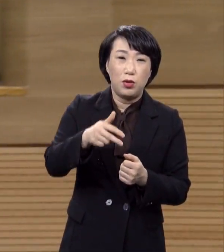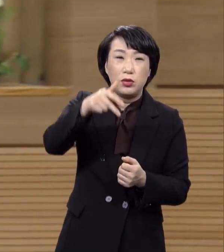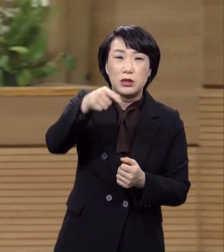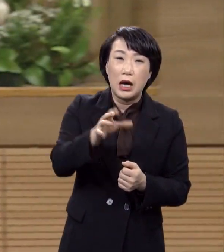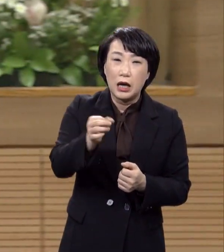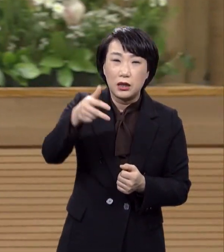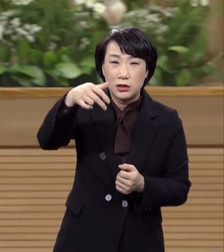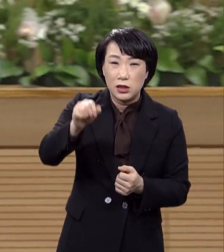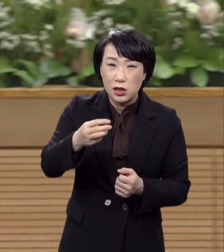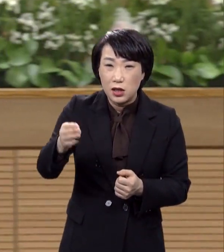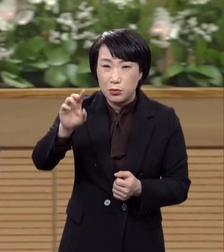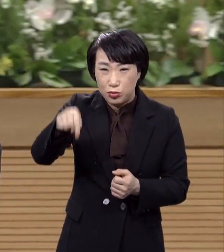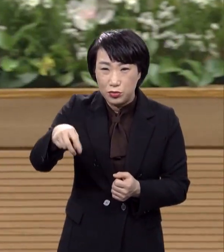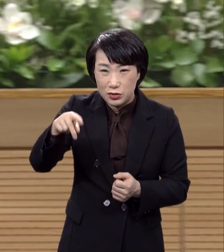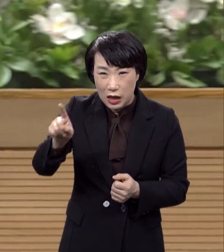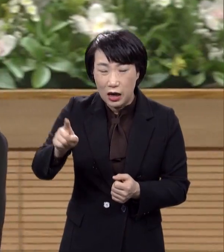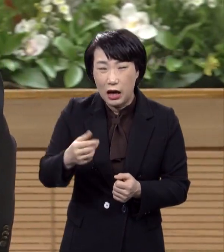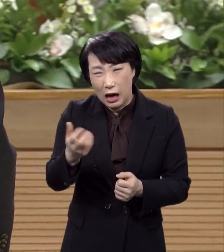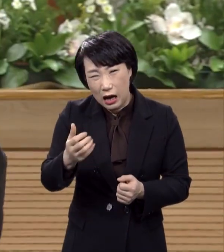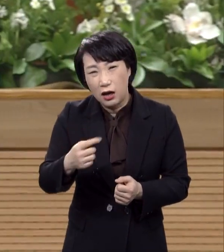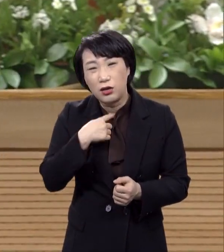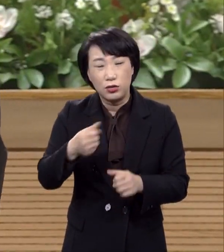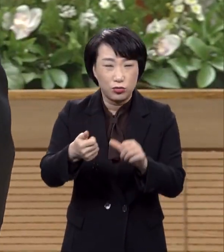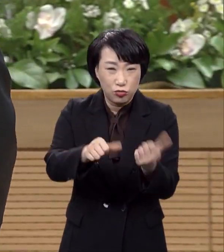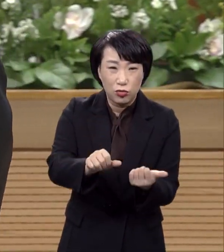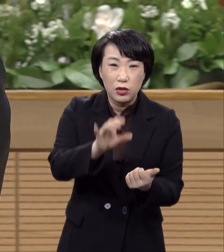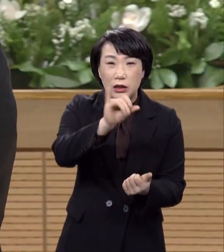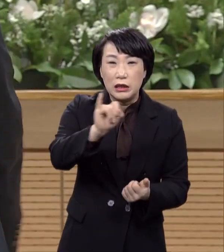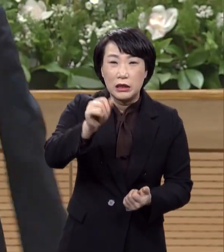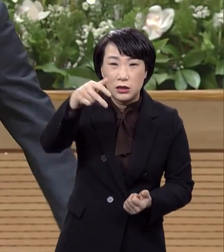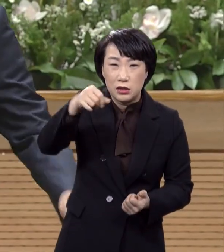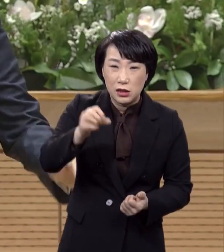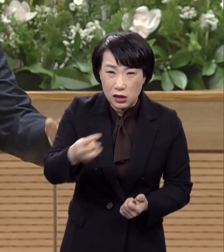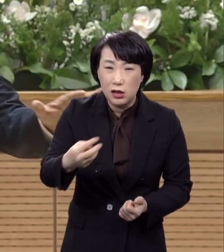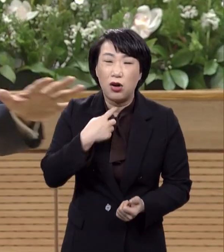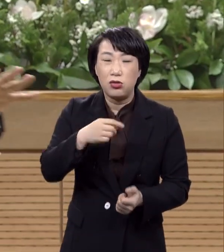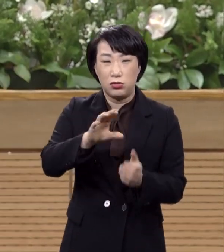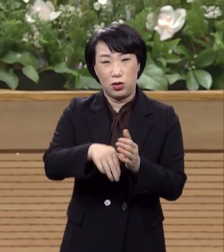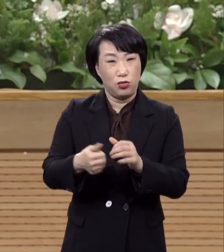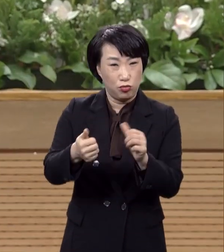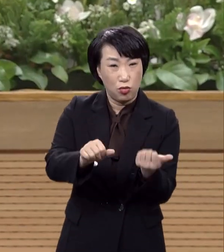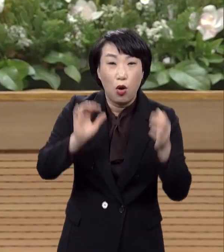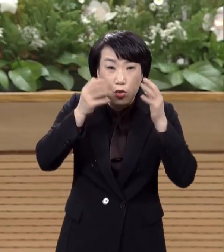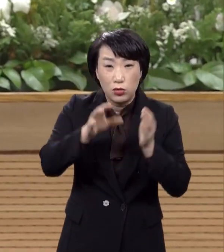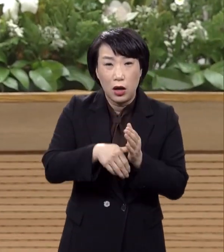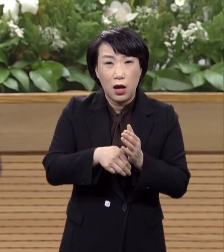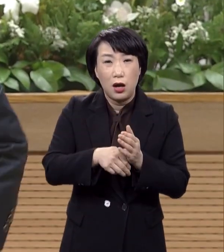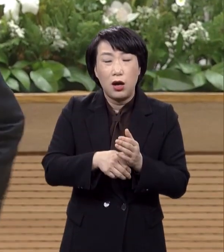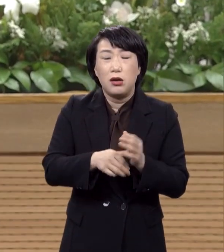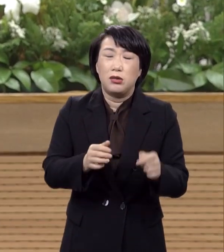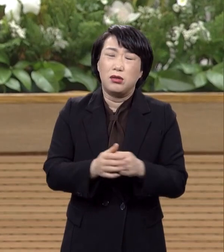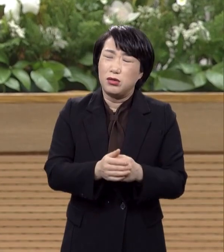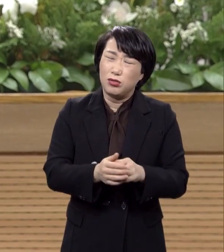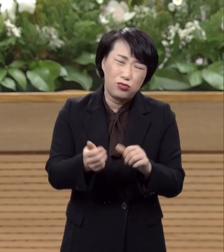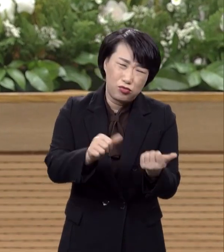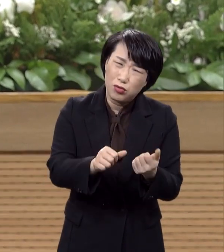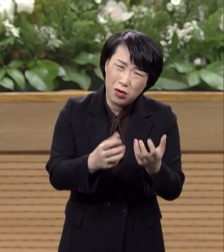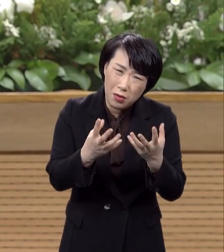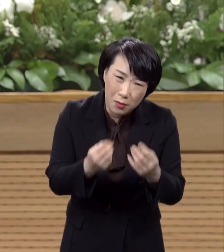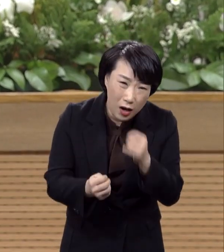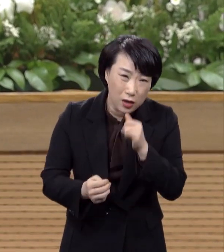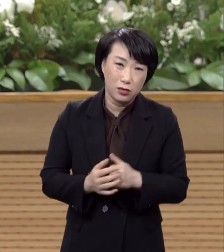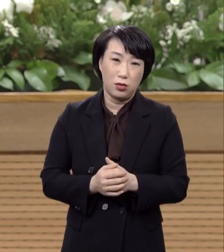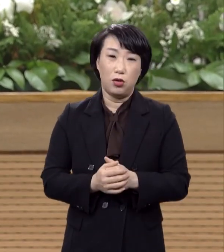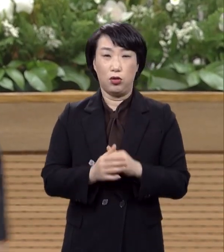어렸을 때예요. 그렇게 이제 뭐 이질만 걸려도 죽고, 어렸을 때 그런 때가 얼마나